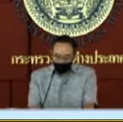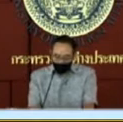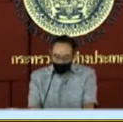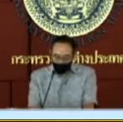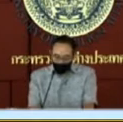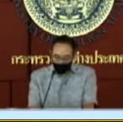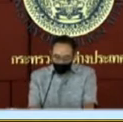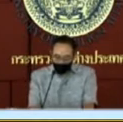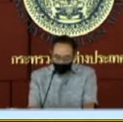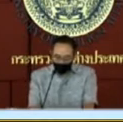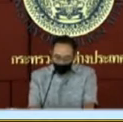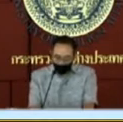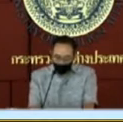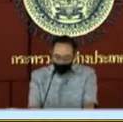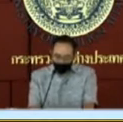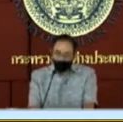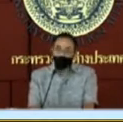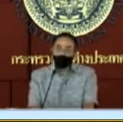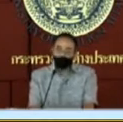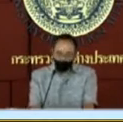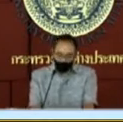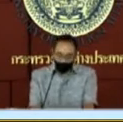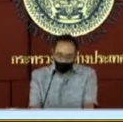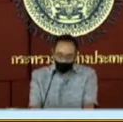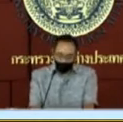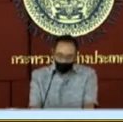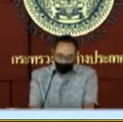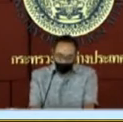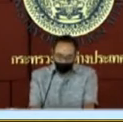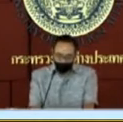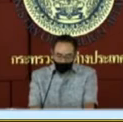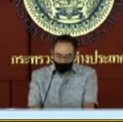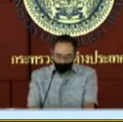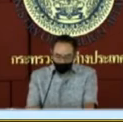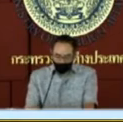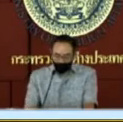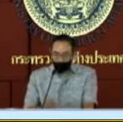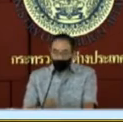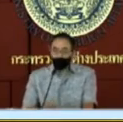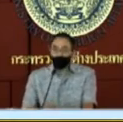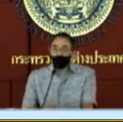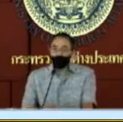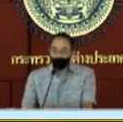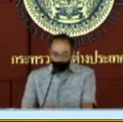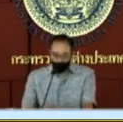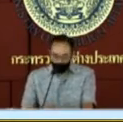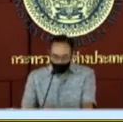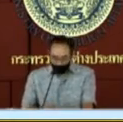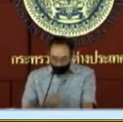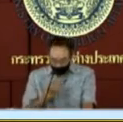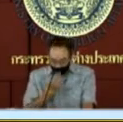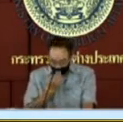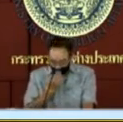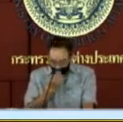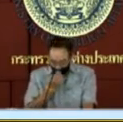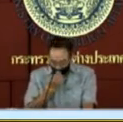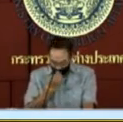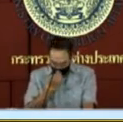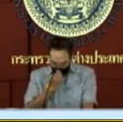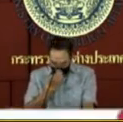1นะครับระดับรัฐมนตรีพาณิชย์ซึ่งไทยจะเป็นเจ้าภาพจัดในเดือนกุมภาพันธ์2565นะ